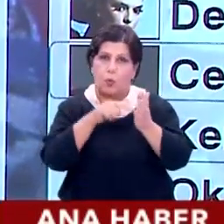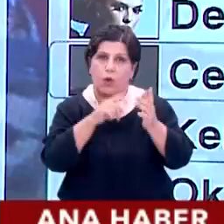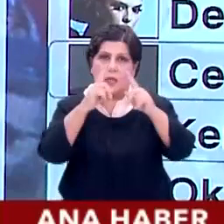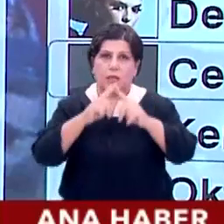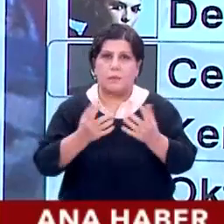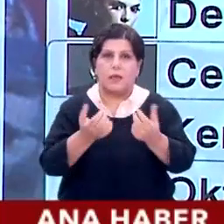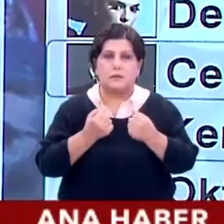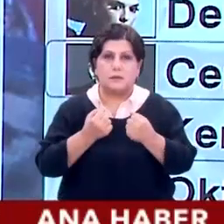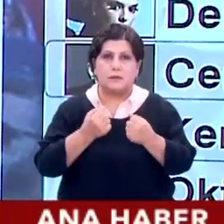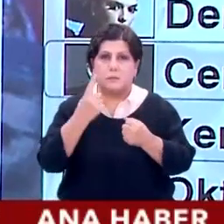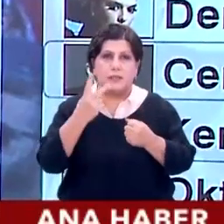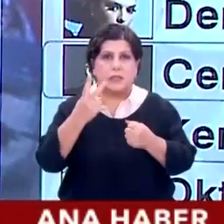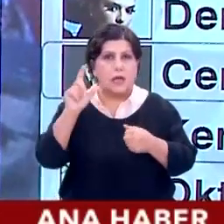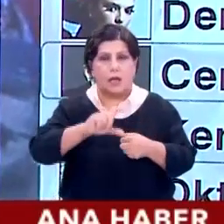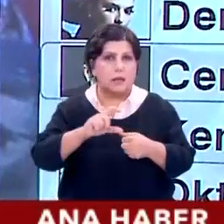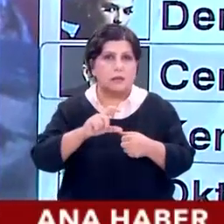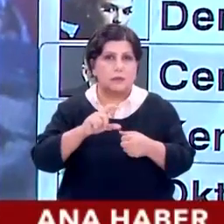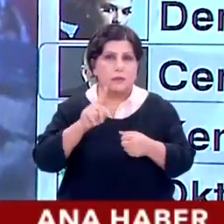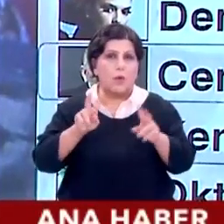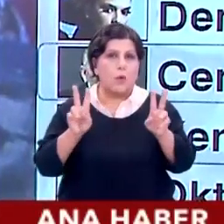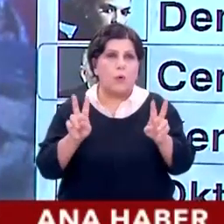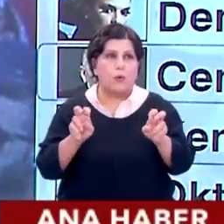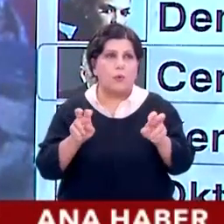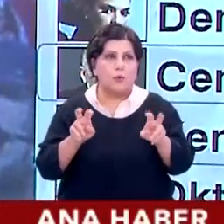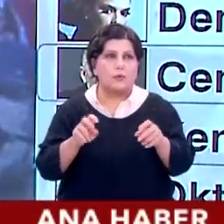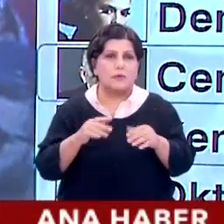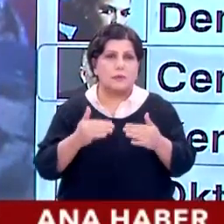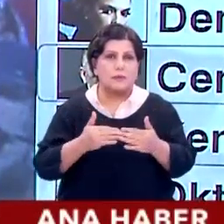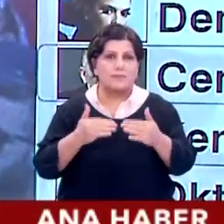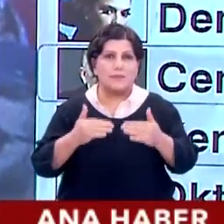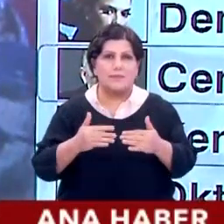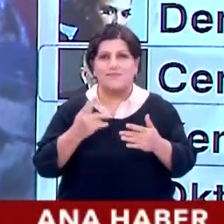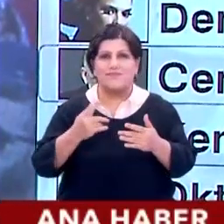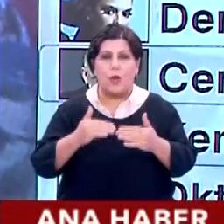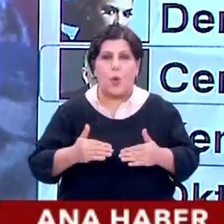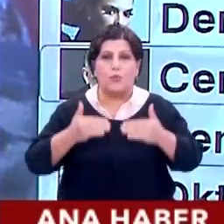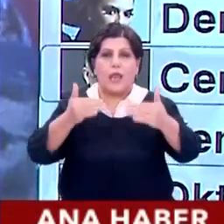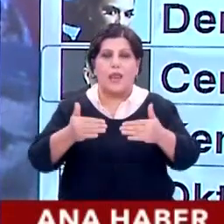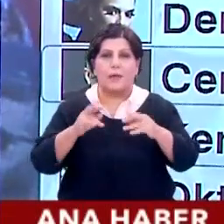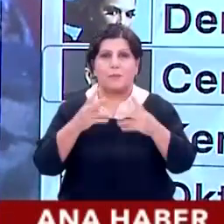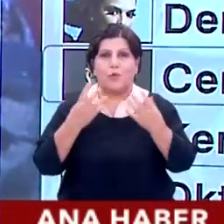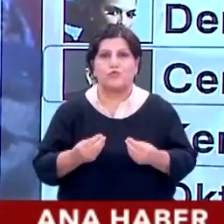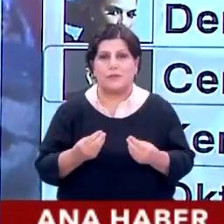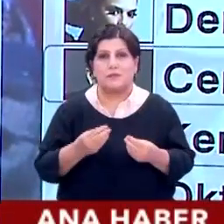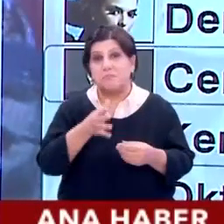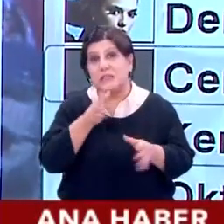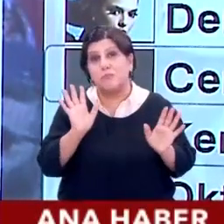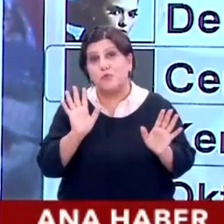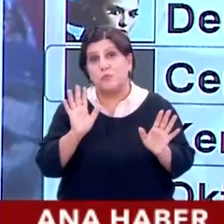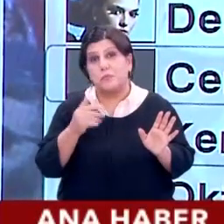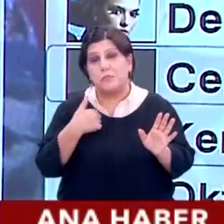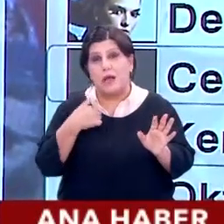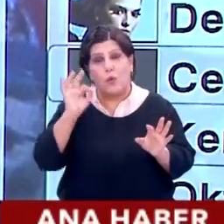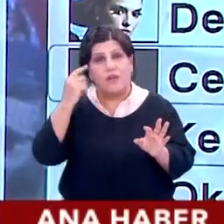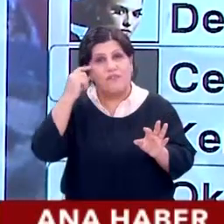orada bir iki ay o konuda bir öteleme olacakmış gibi duruyor Bilmiyorum speküley diyorum